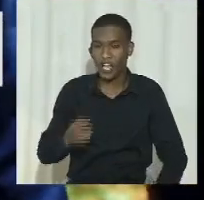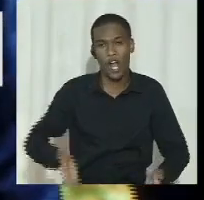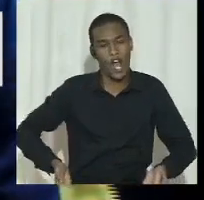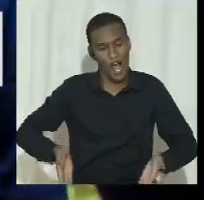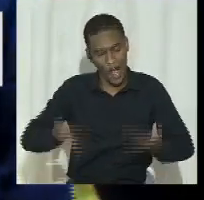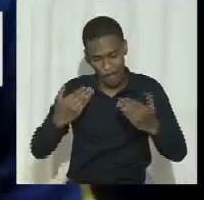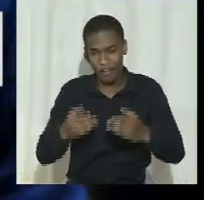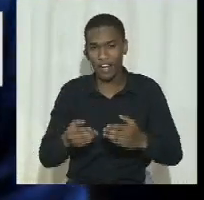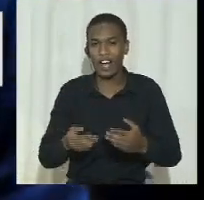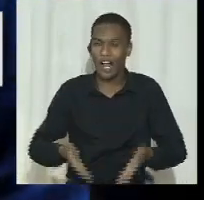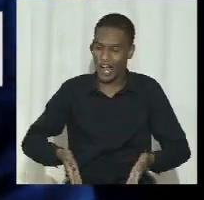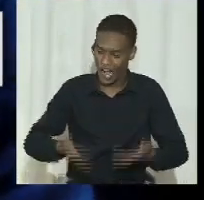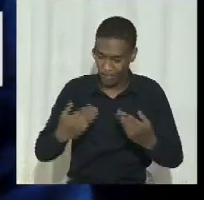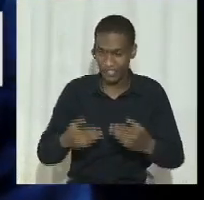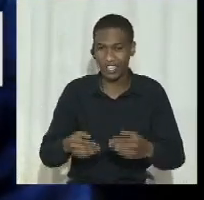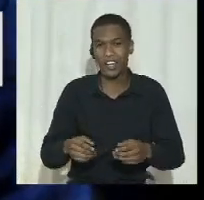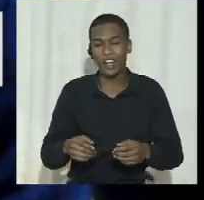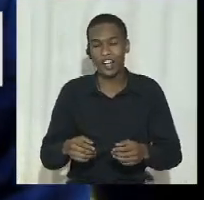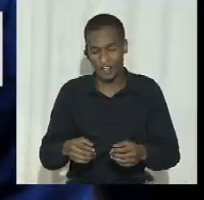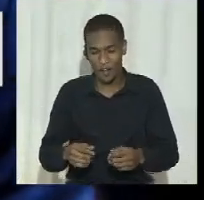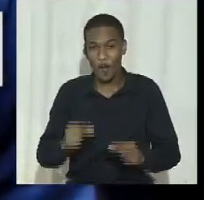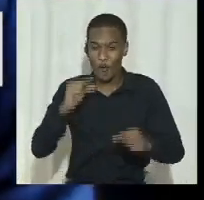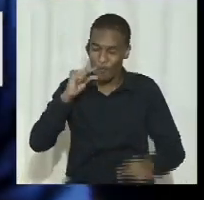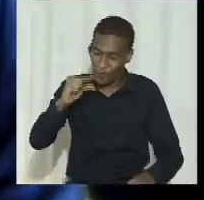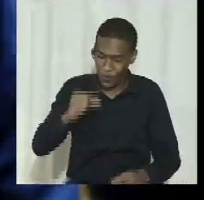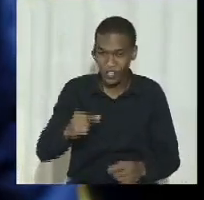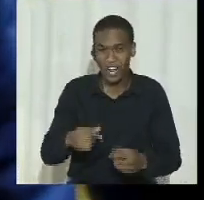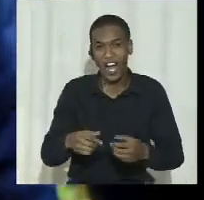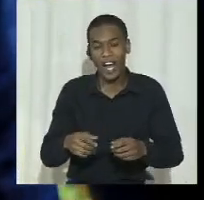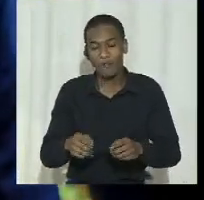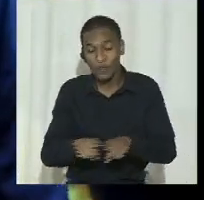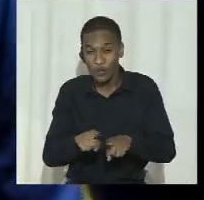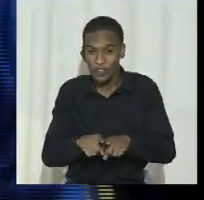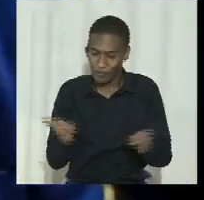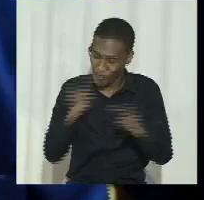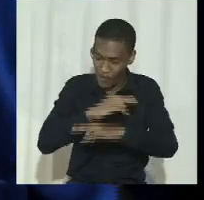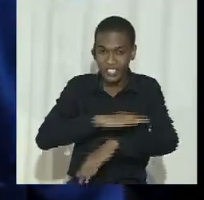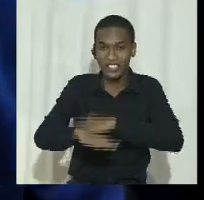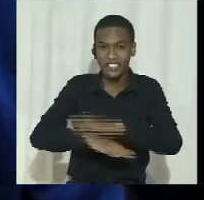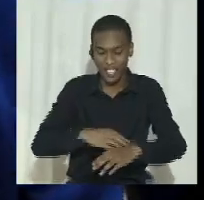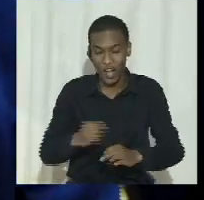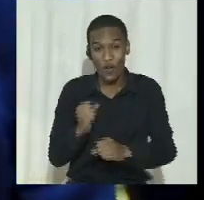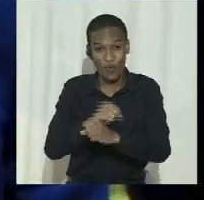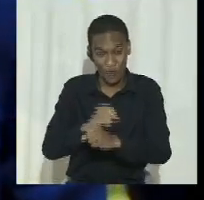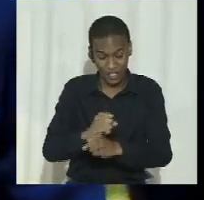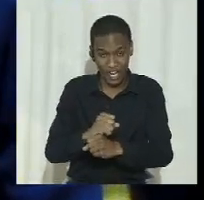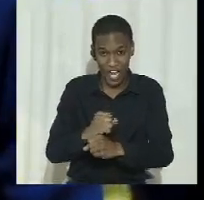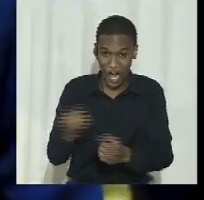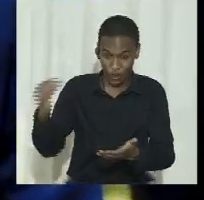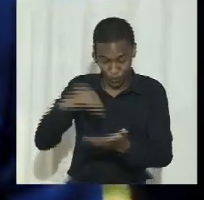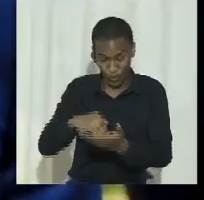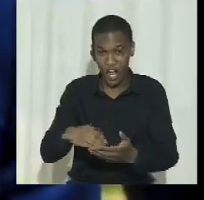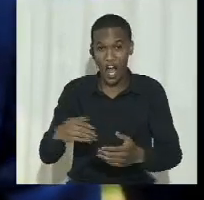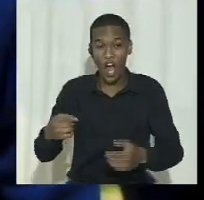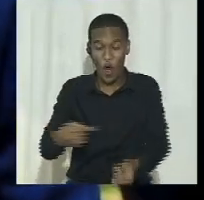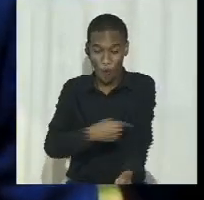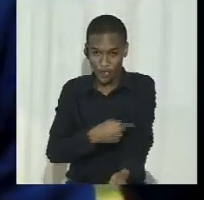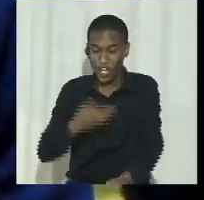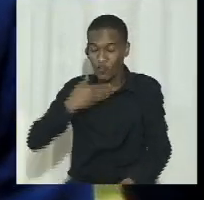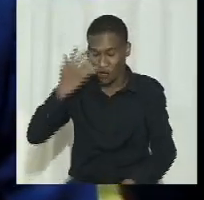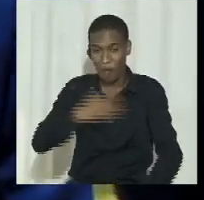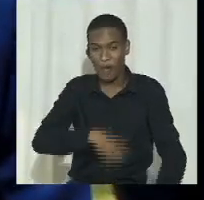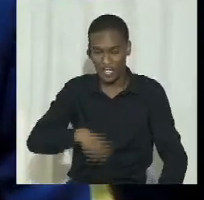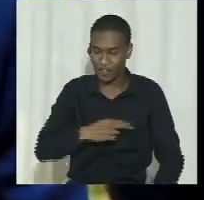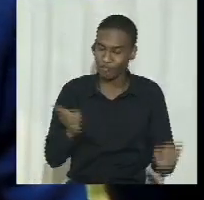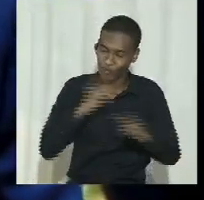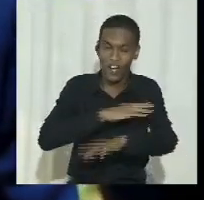masotsaboana ary moratsaboana ilay coronavirus raha tonga ara-potoana aty amin'ny hôpitaly ilay olona isika dia tsy tokony ho tonga amin'izao hoe famanjaton'izao